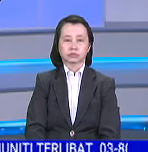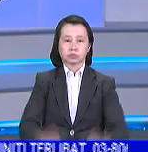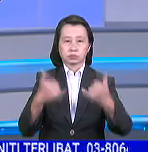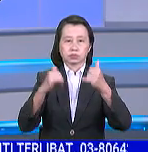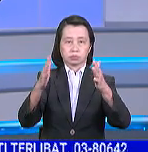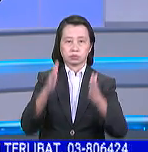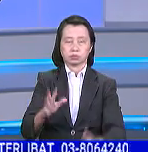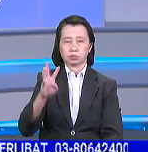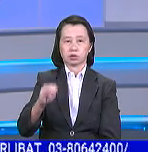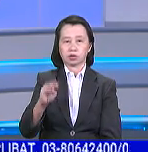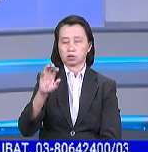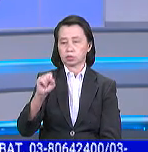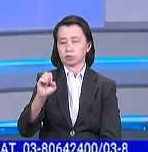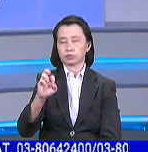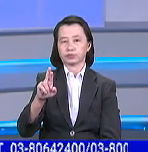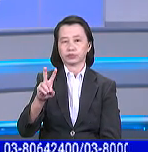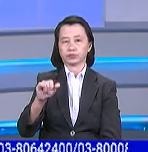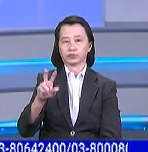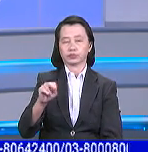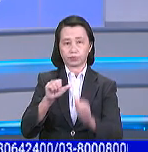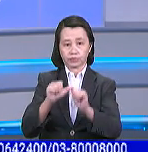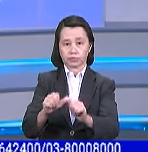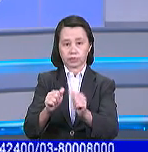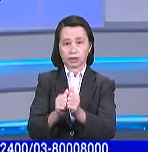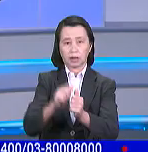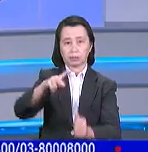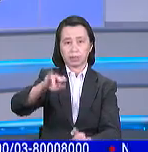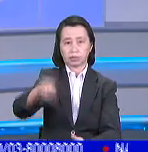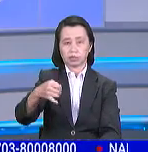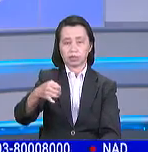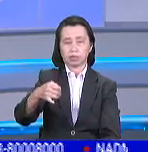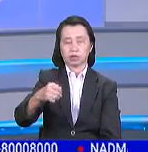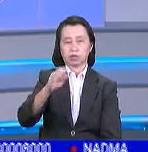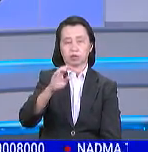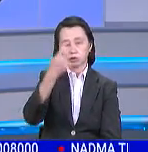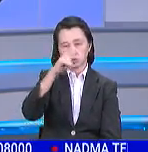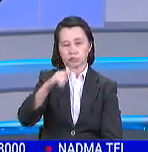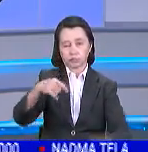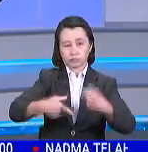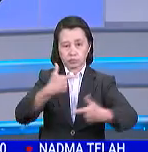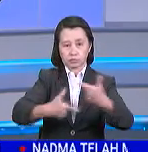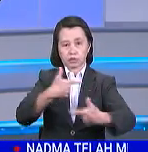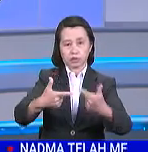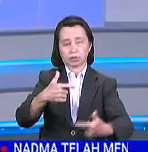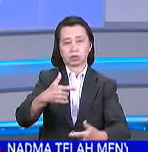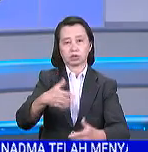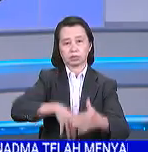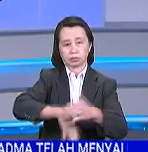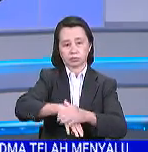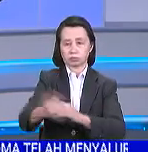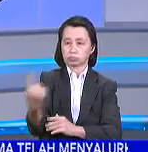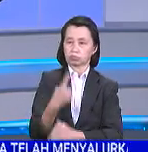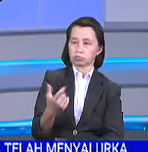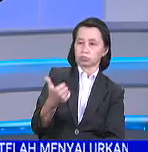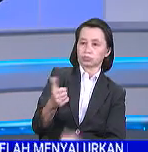Pemain sayap M. Kogles Warren Raj kekal bersama petaling jaya PJCTFC untuk saingan Liga Super musim depan. Penampilan